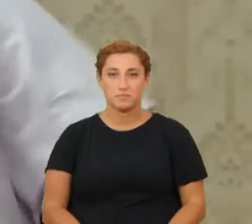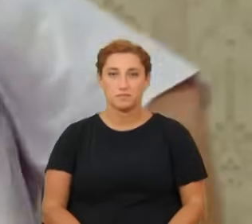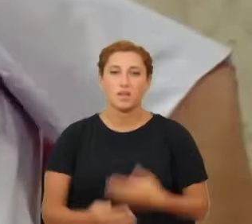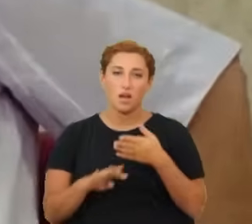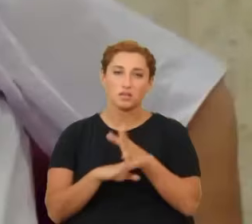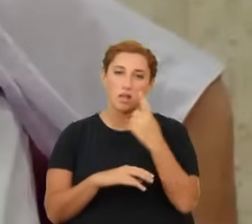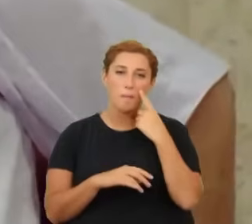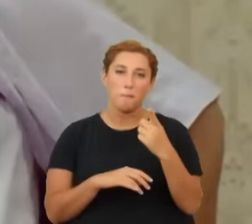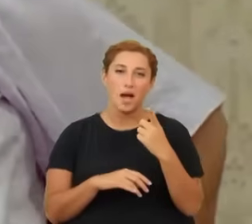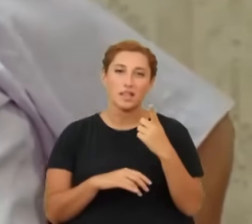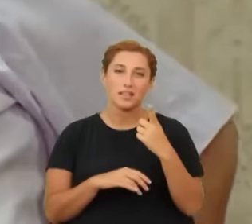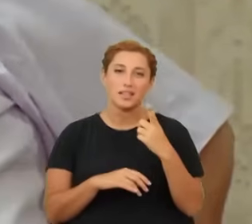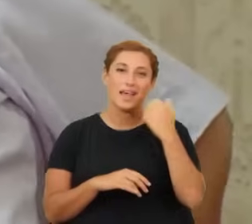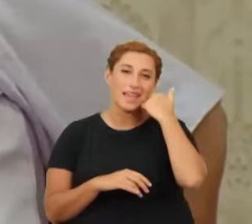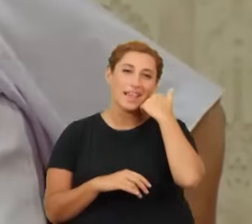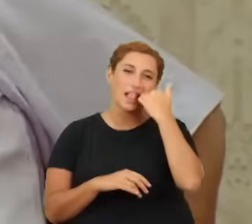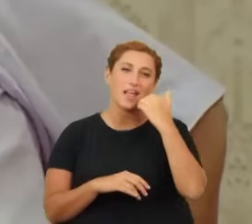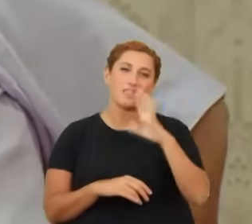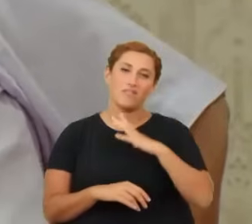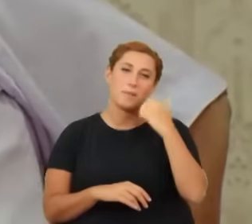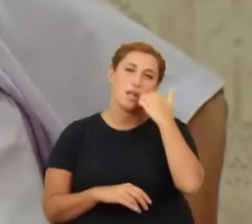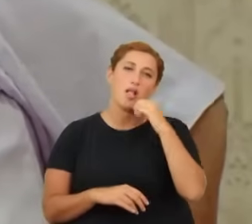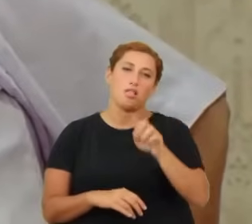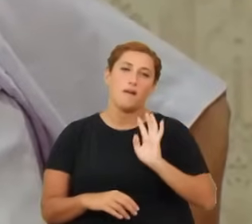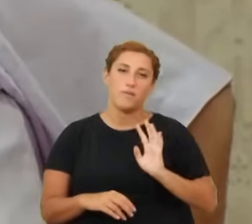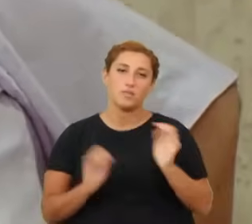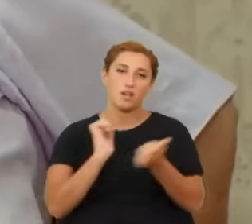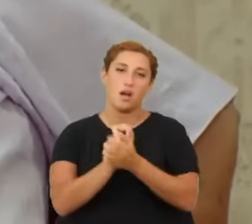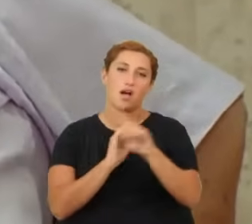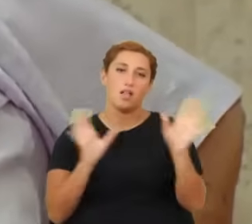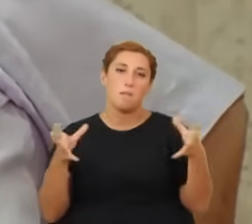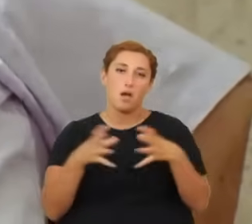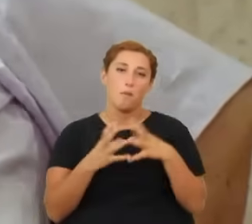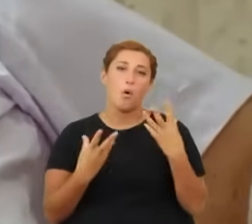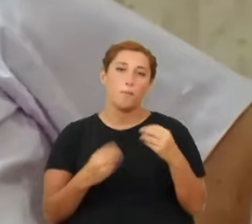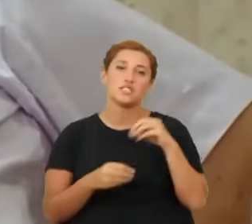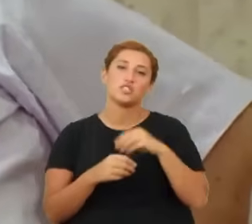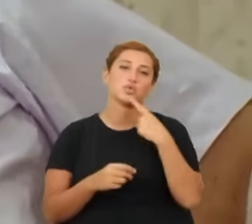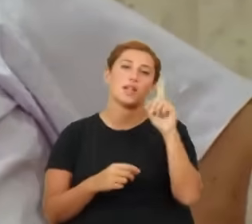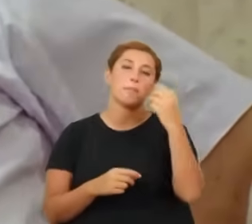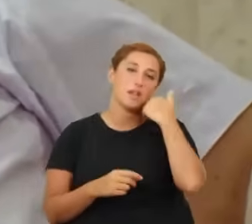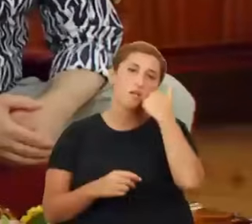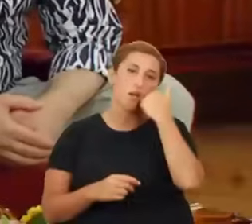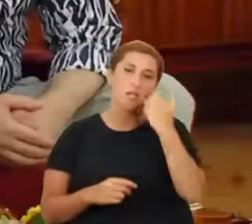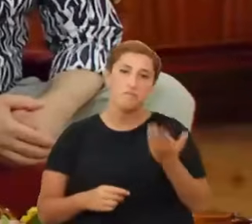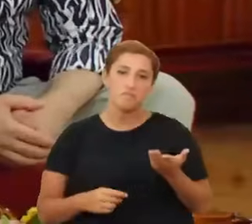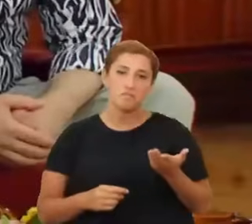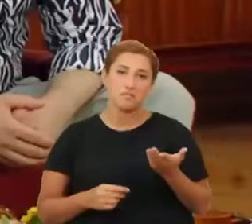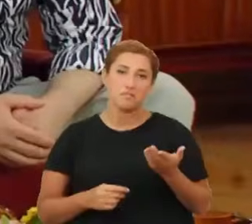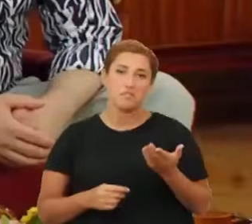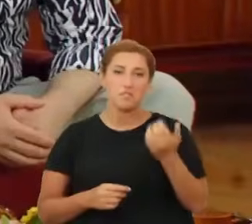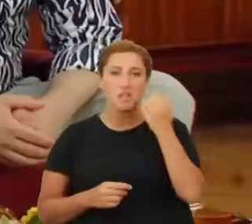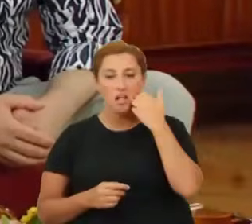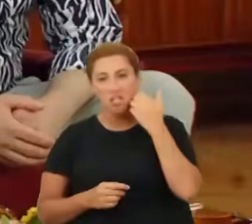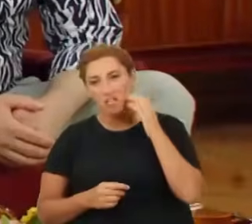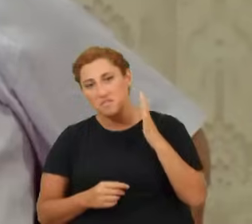Aslında haklısın ama şey, yani yararlı bir yalan. Bizim ailenin bir arada olması için söylenen bir yalan.